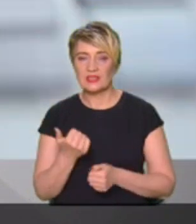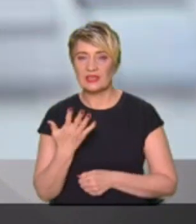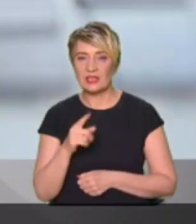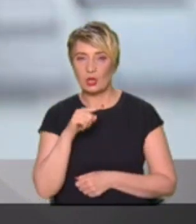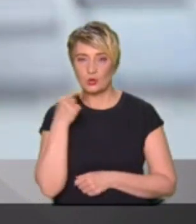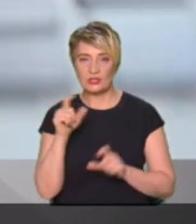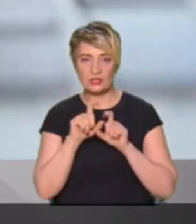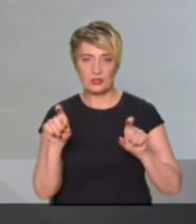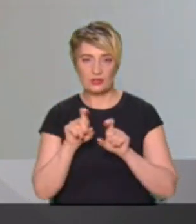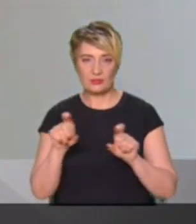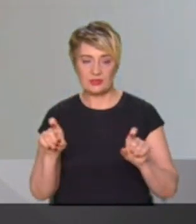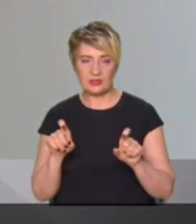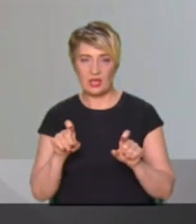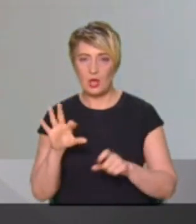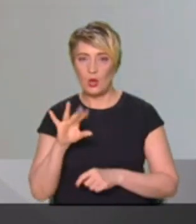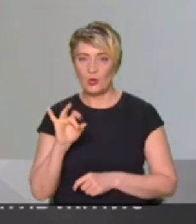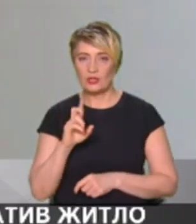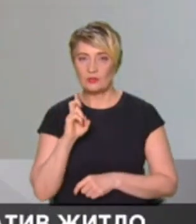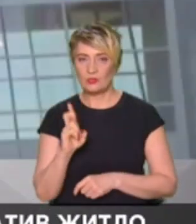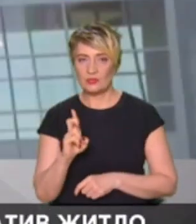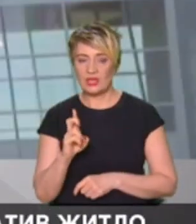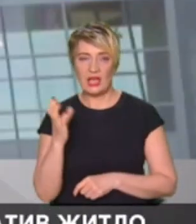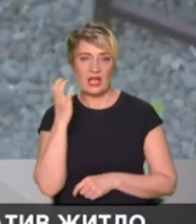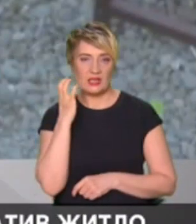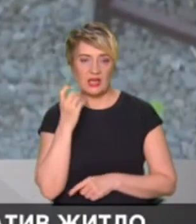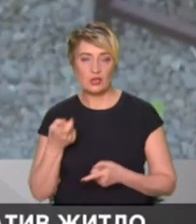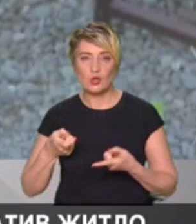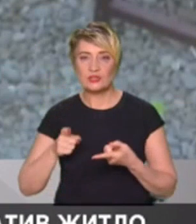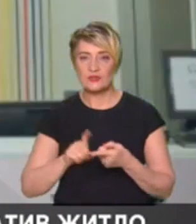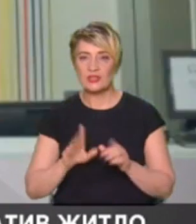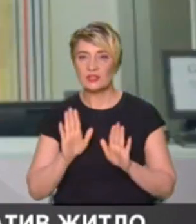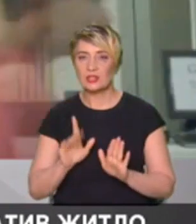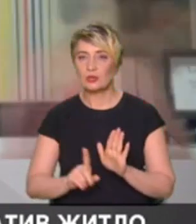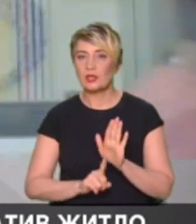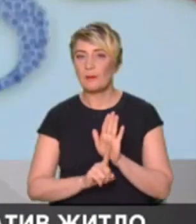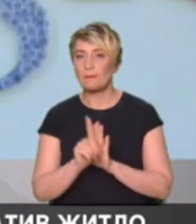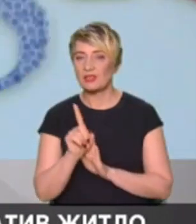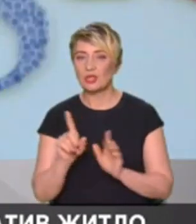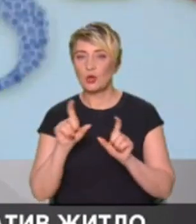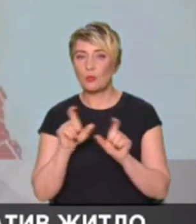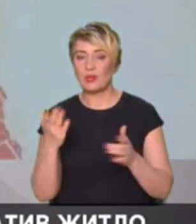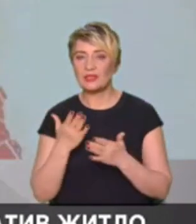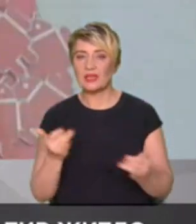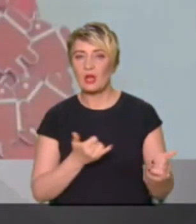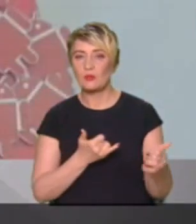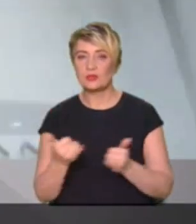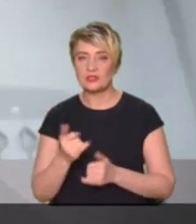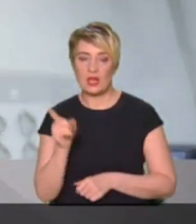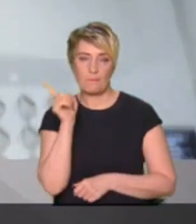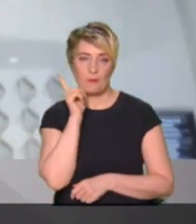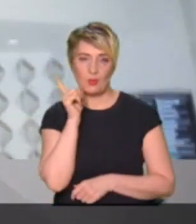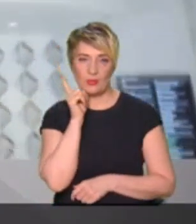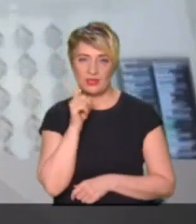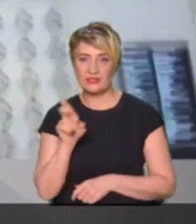в тому числі оренбургський провайдер «Радіосвязь». І це тільки початок, при тому, що компанії, які обслуговують мобільного оператора